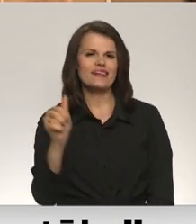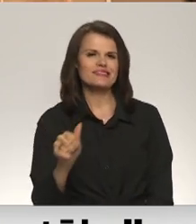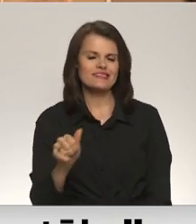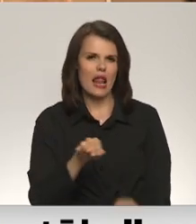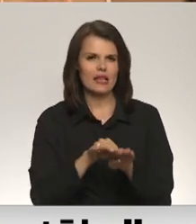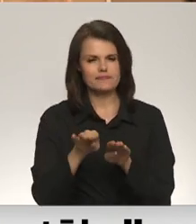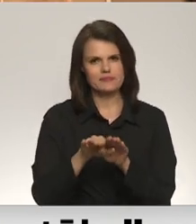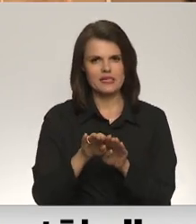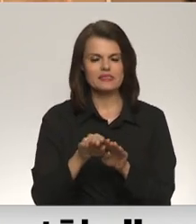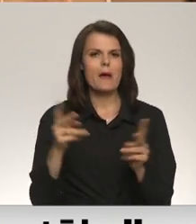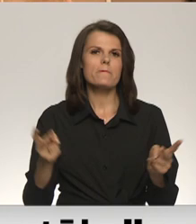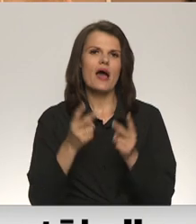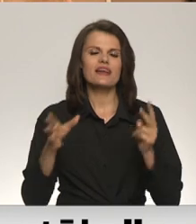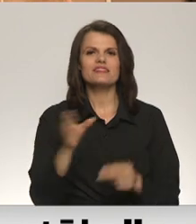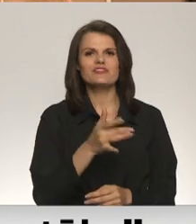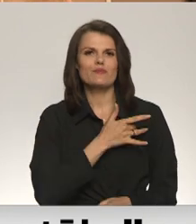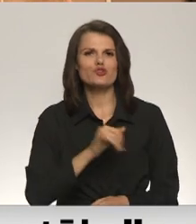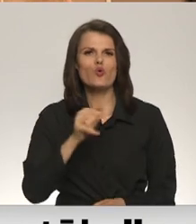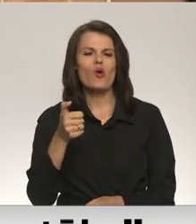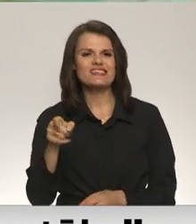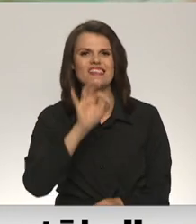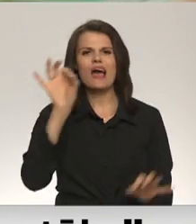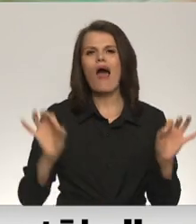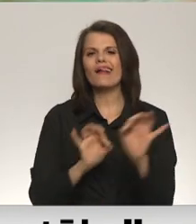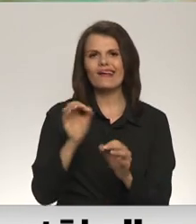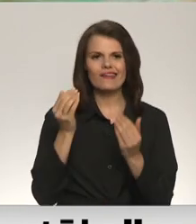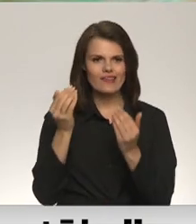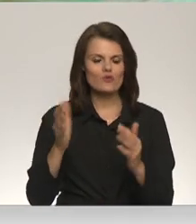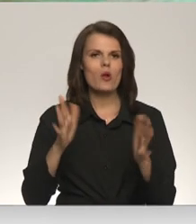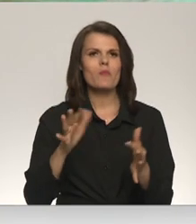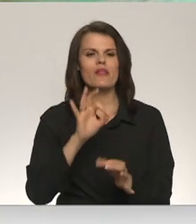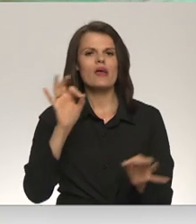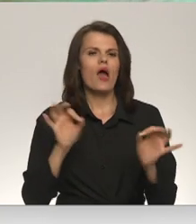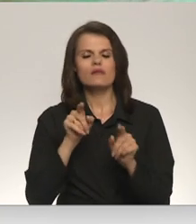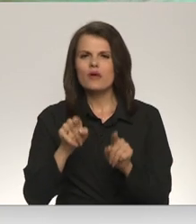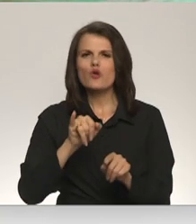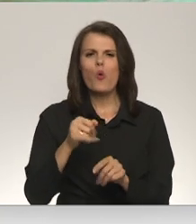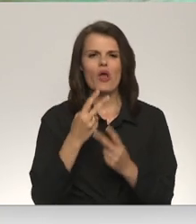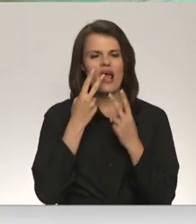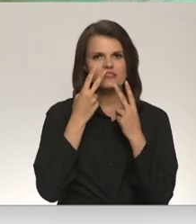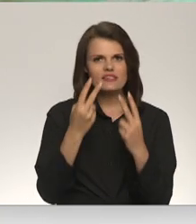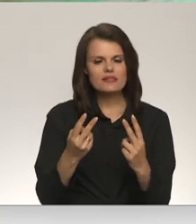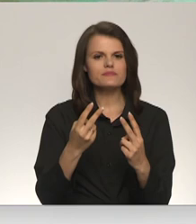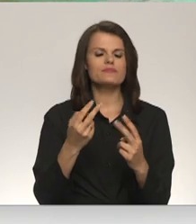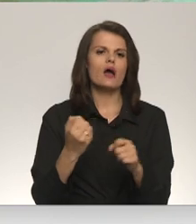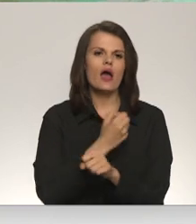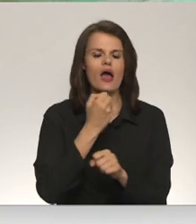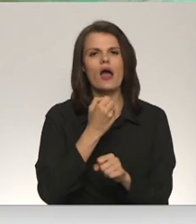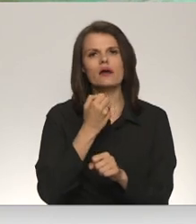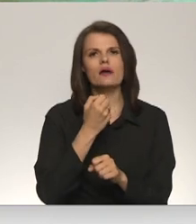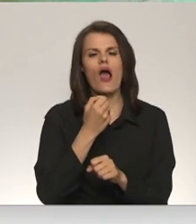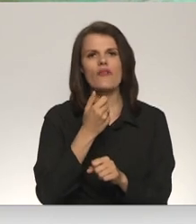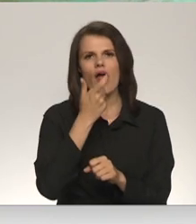tēli. Parasti visiem šķiet, ka jugendstils tā ir arhitektūra, bet jugendstila iezīmes mēs manām gan lietišķās